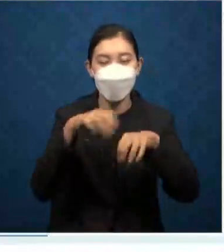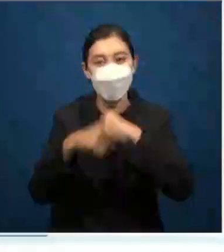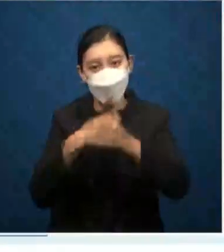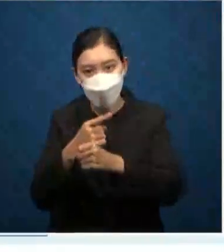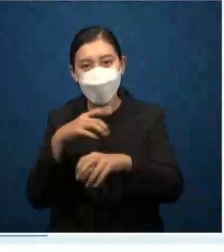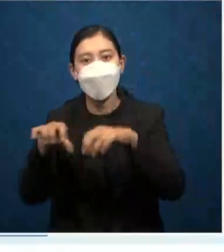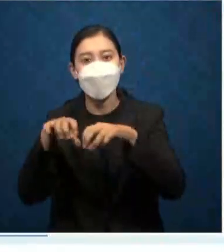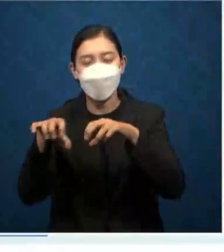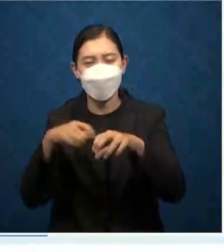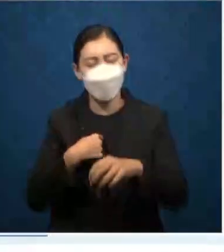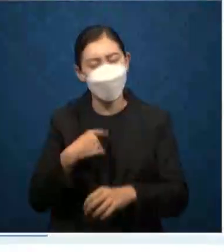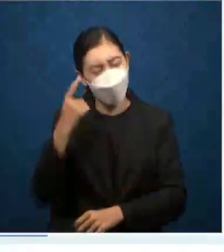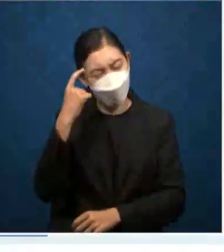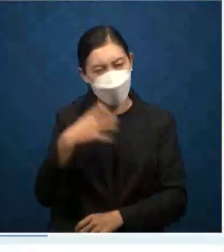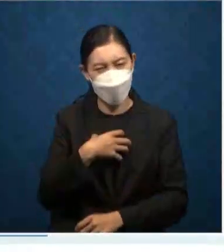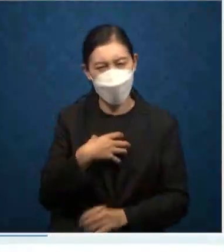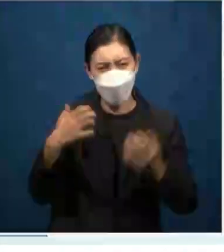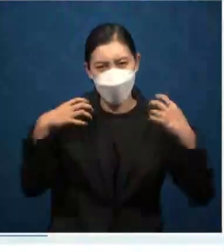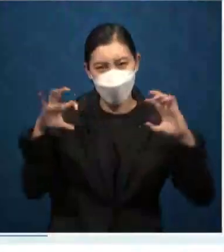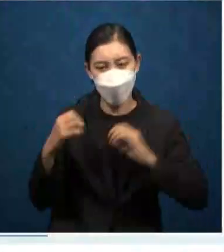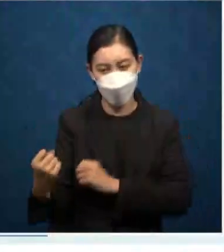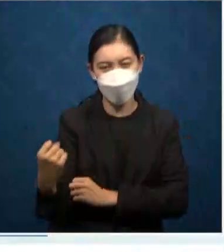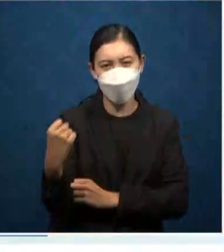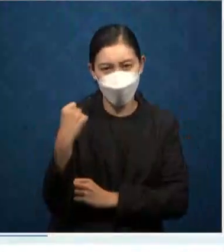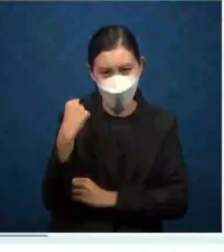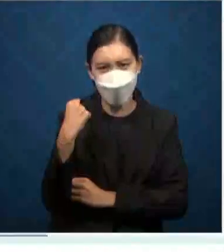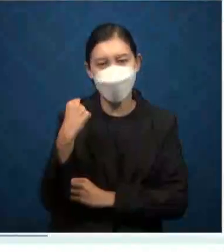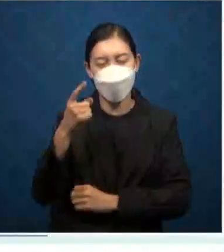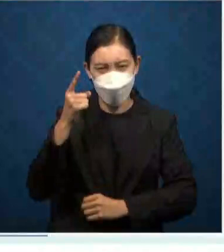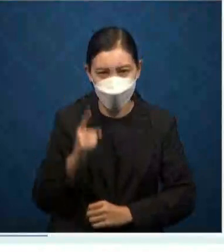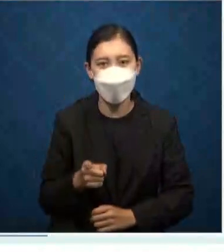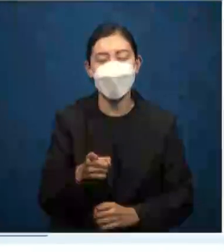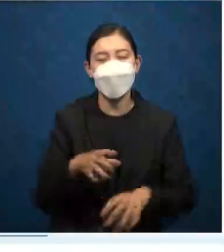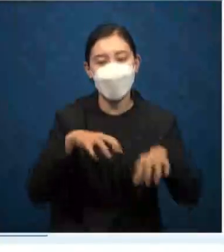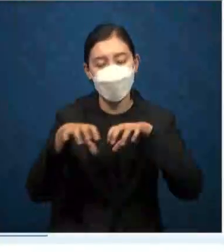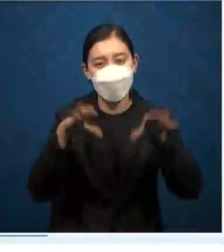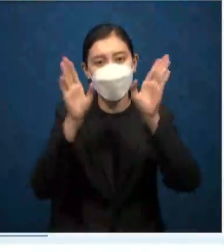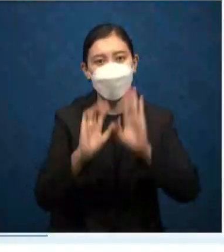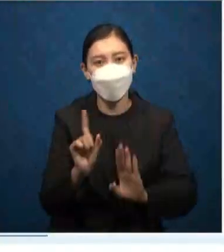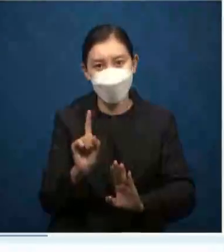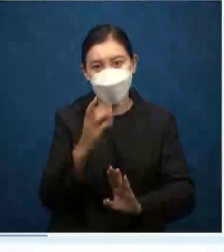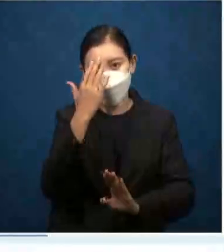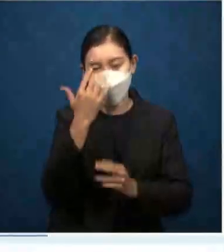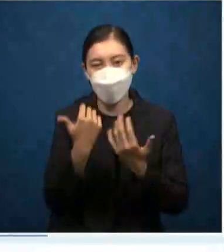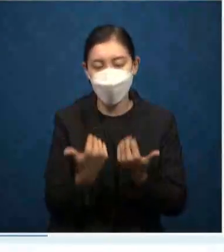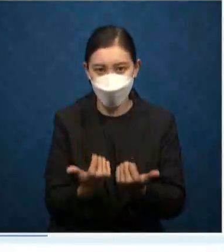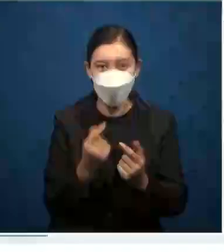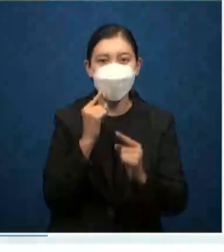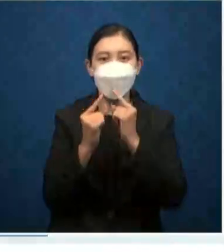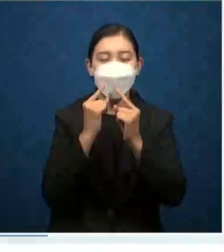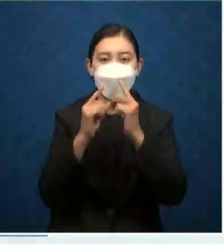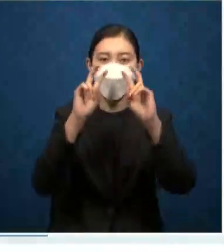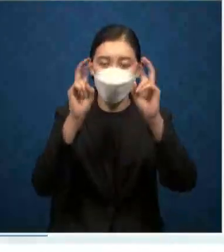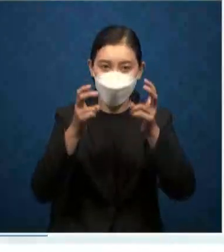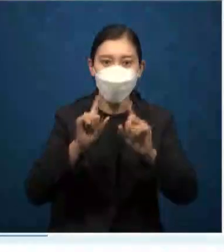การจริงจังหรือไม่มีการพูดกันในประเด็นปฏิรูปนะครับและมีการพูดกันในมติต่างๆแล้วก็พูดกัน